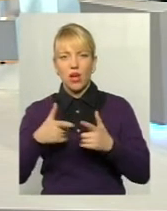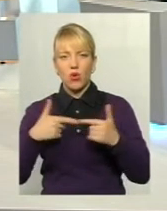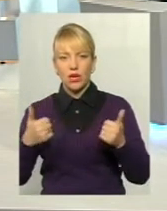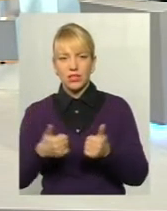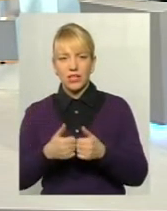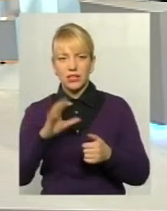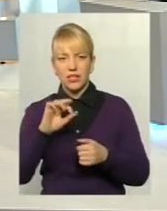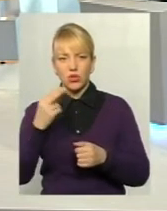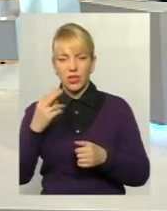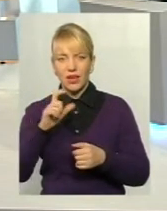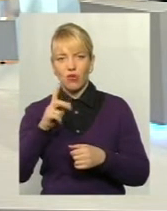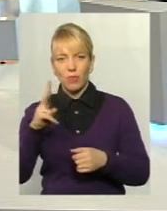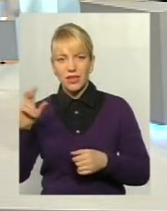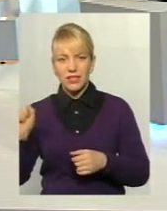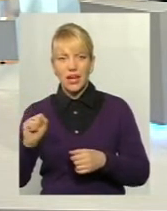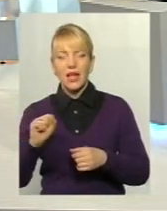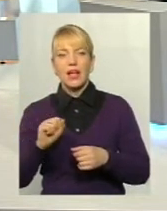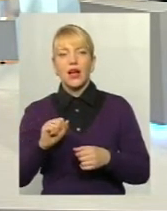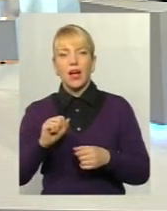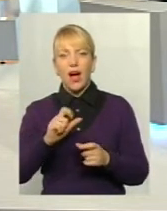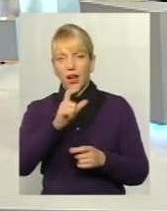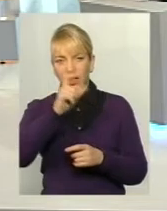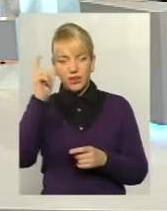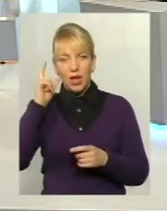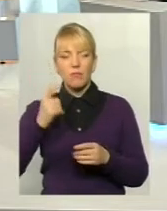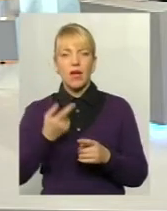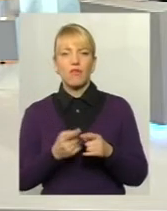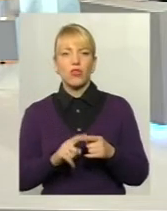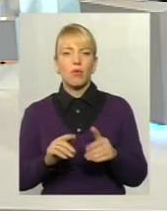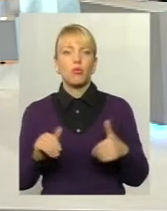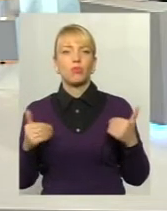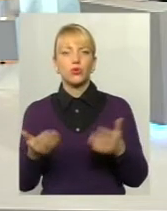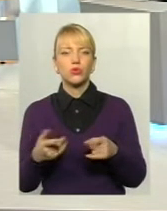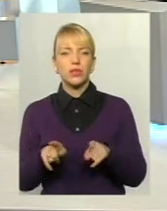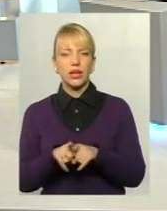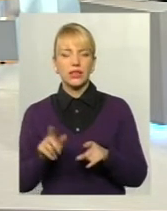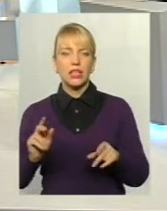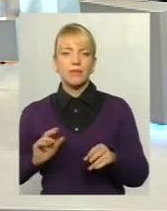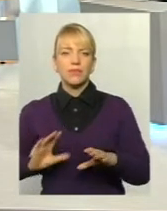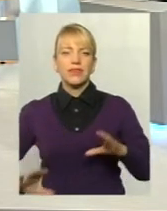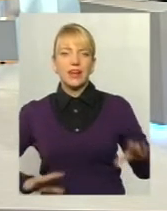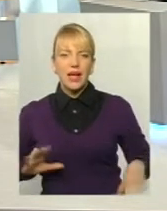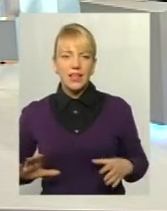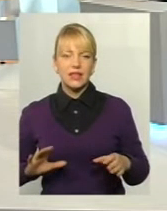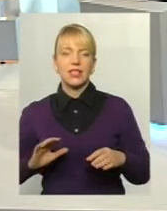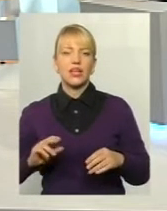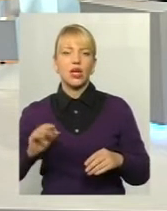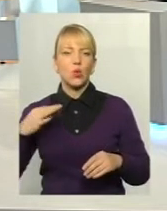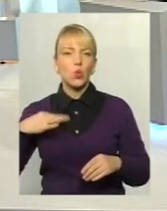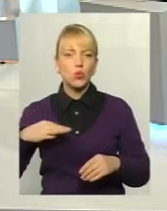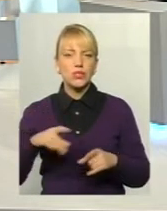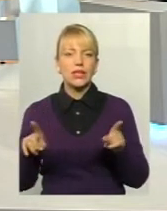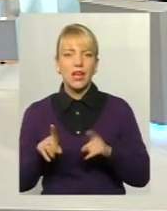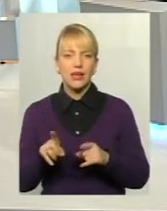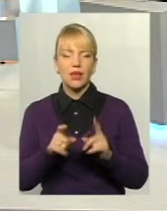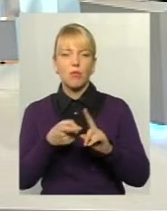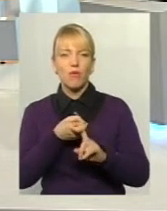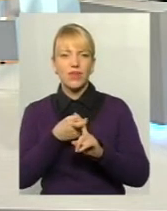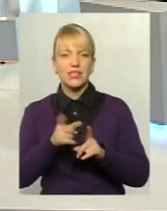соціальна, Європейська соціальна академія, вона пропонує такі курси, такі тренінги, такі семінари, які пов'язані з